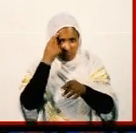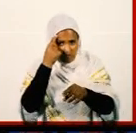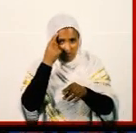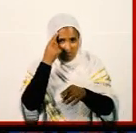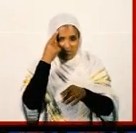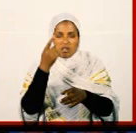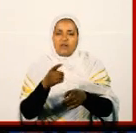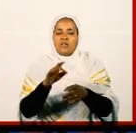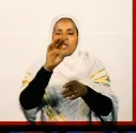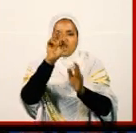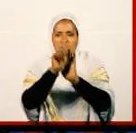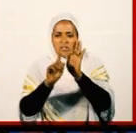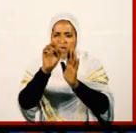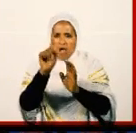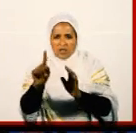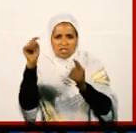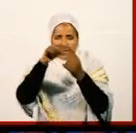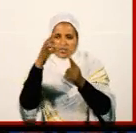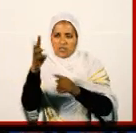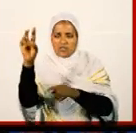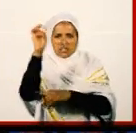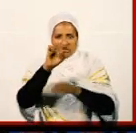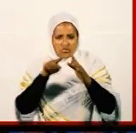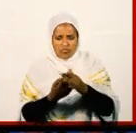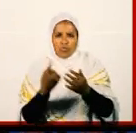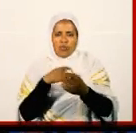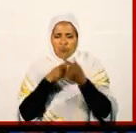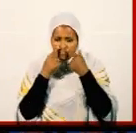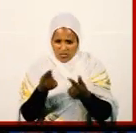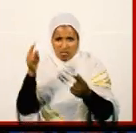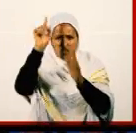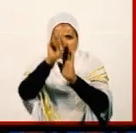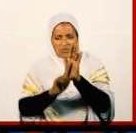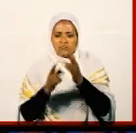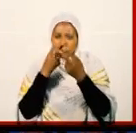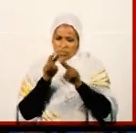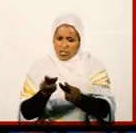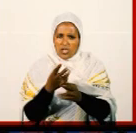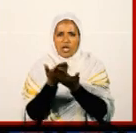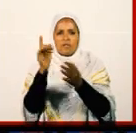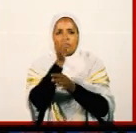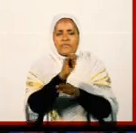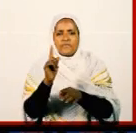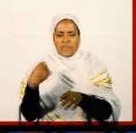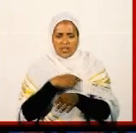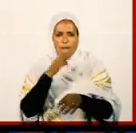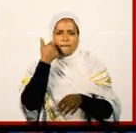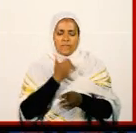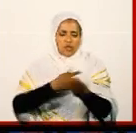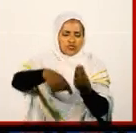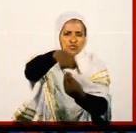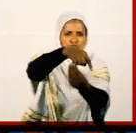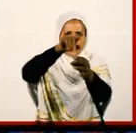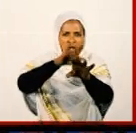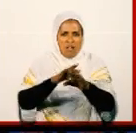16 ጀምሮ የምናየው ነገር እስከ ነሐሴ የምንመለከተው ነገር ምንድን ነው? በእመቤታችን ዙሪያ እኮ ነው። በሰዓታቱ ጸሎት ላይ እንገኛለን።